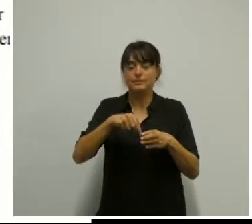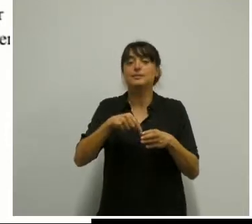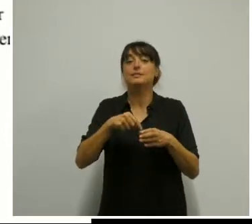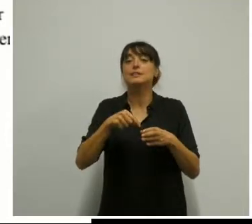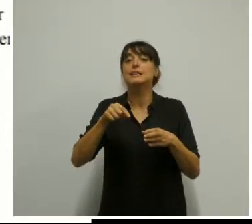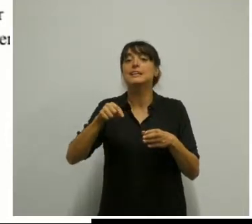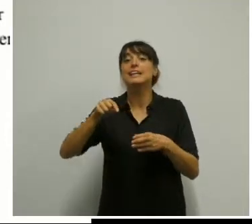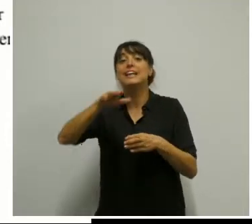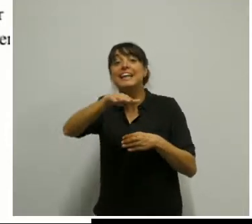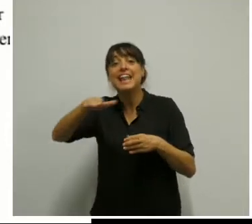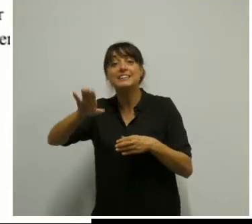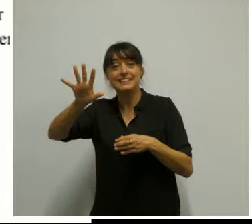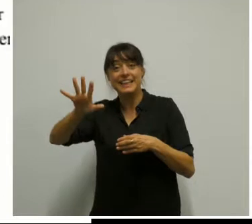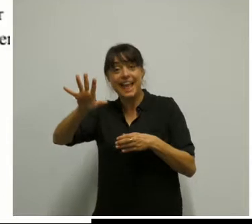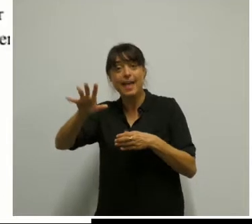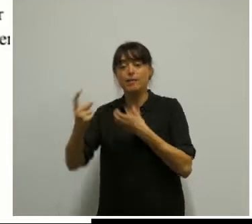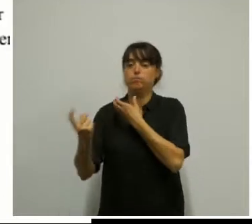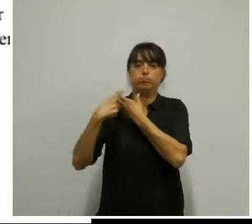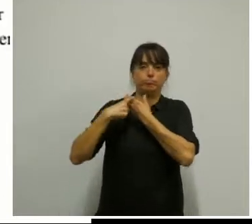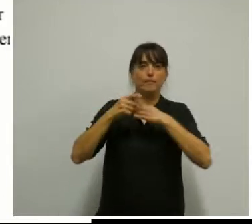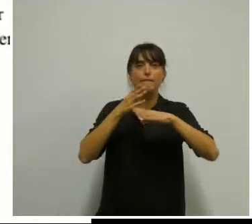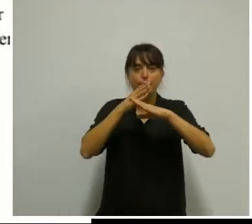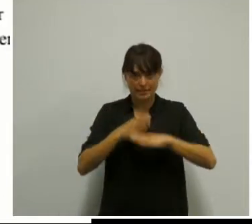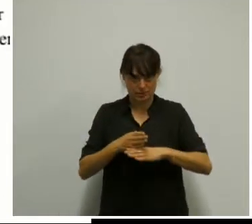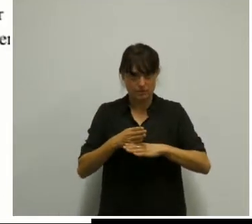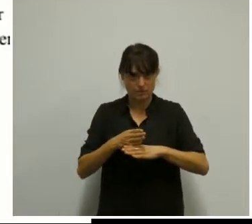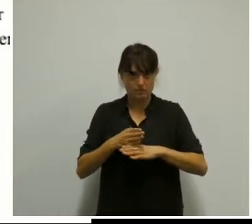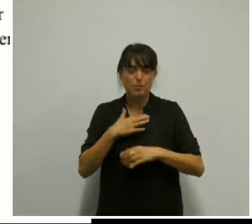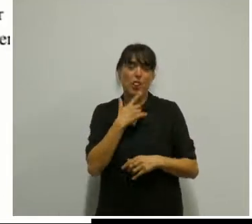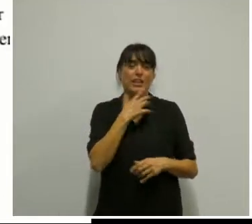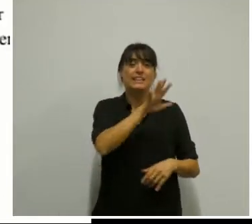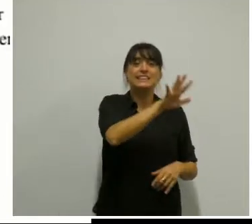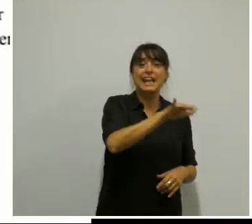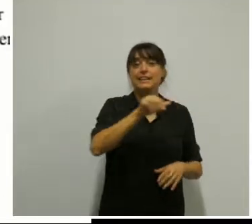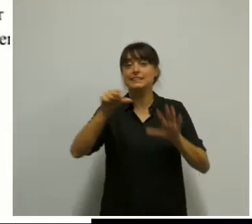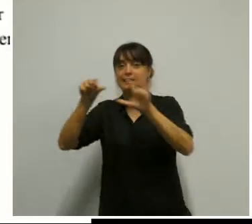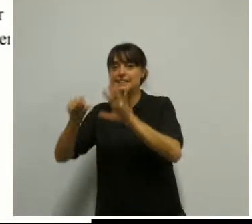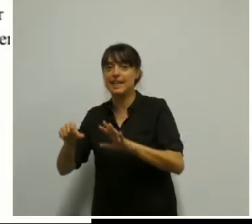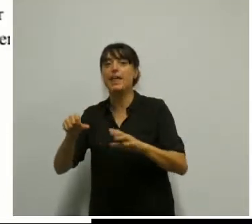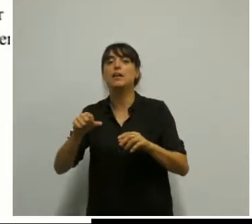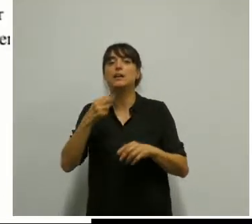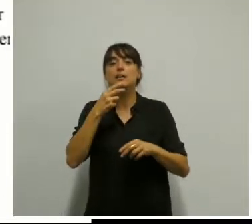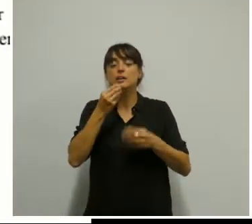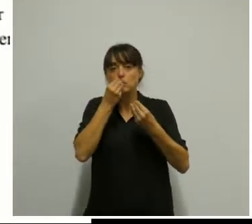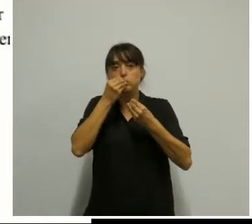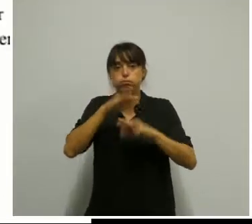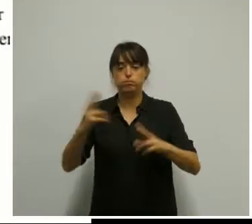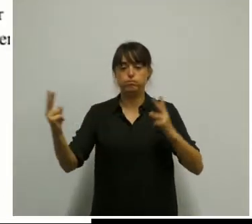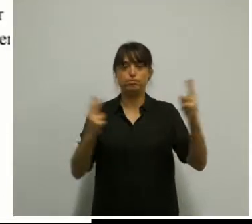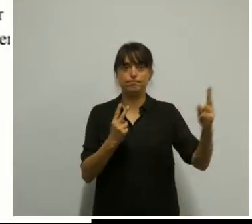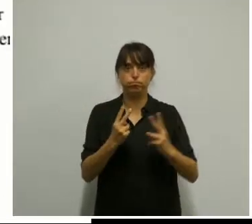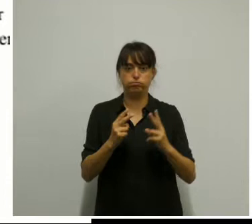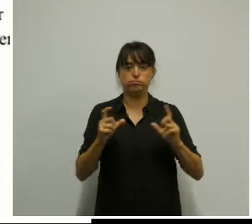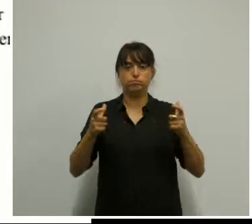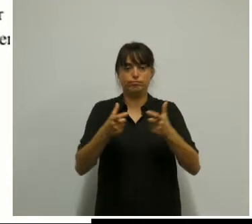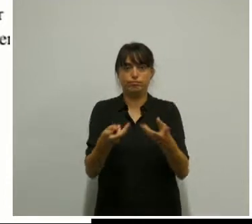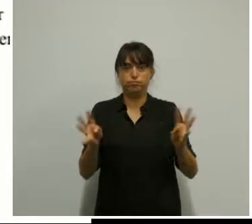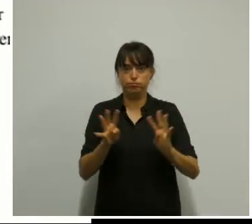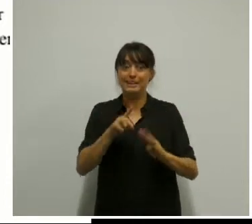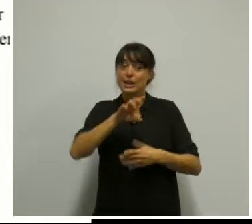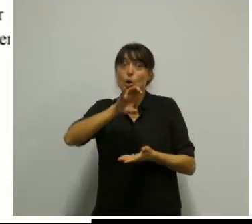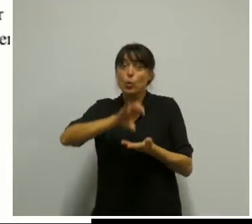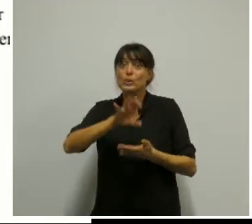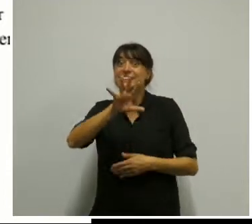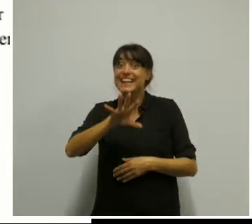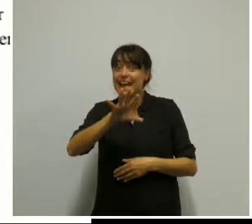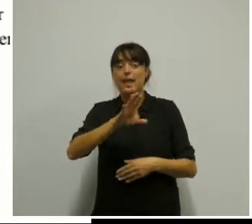cinquè han de ser representants fixes, diguem-ne, uns delegats, doncs clar, vam fer de representants els nens de cinquè i ells explicaven a tota la